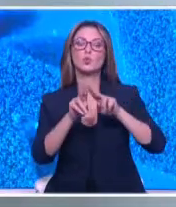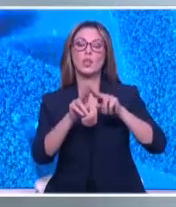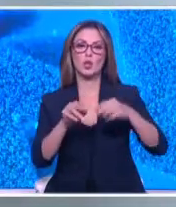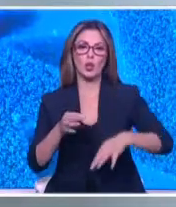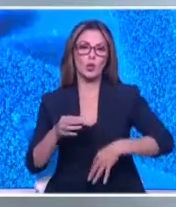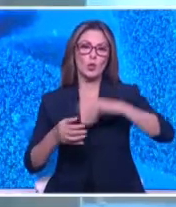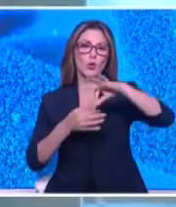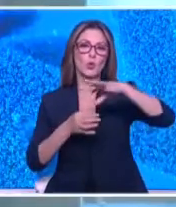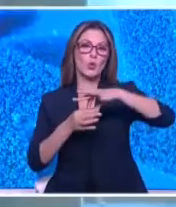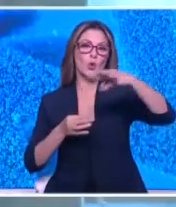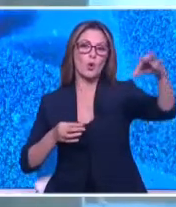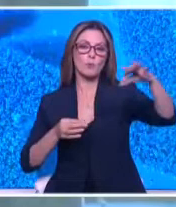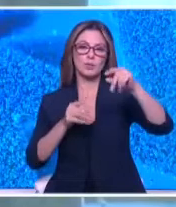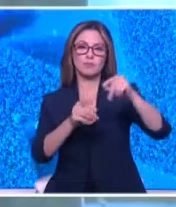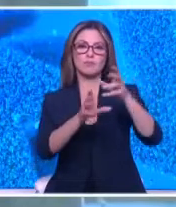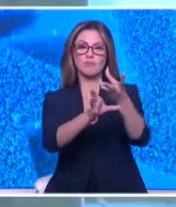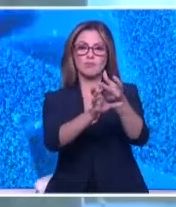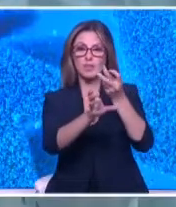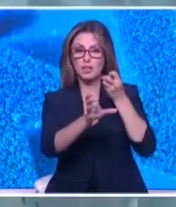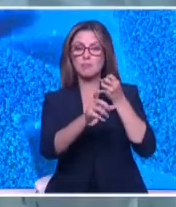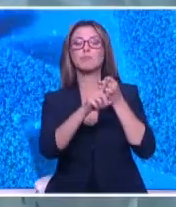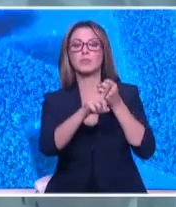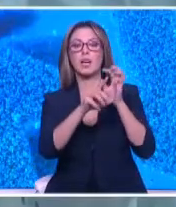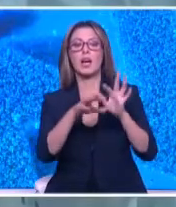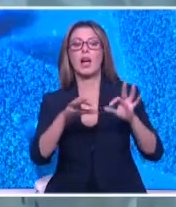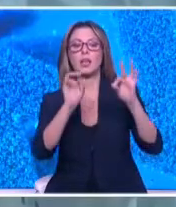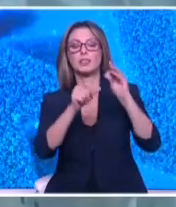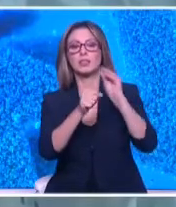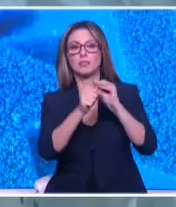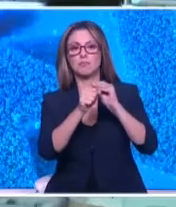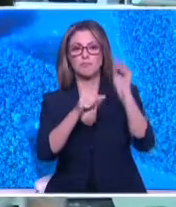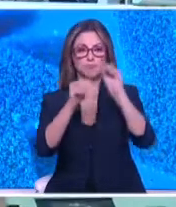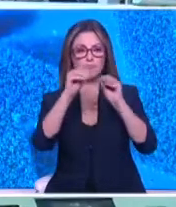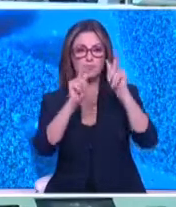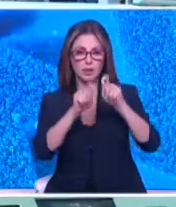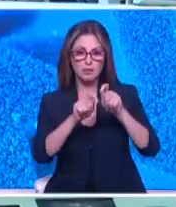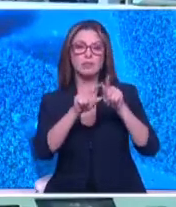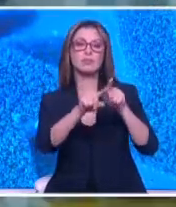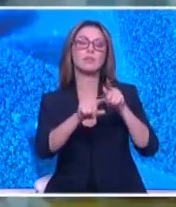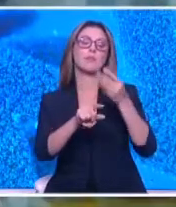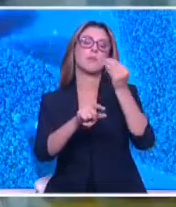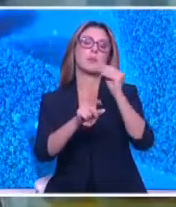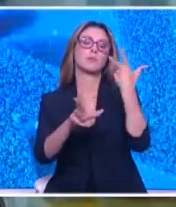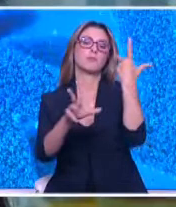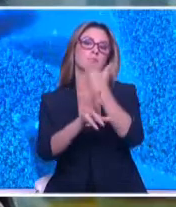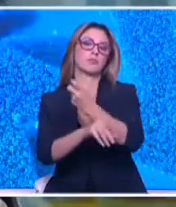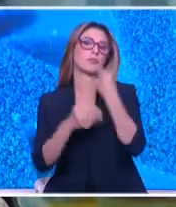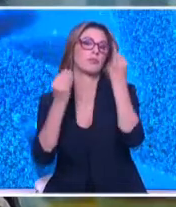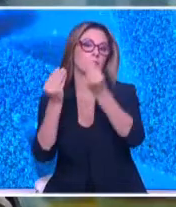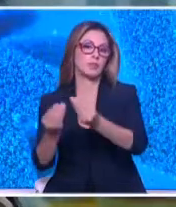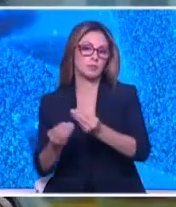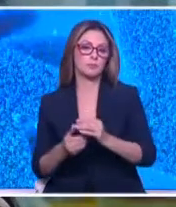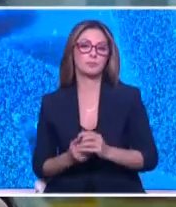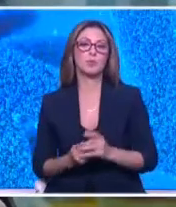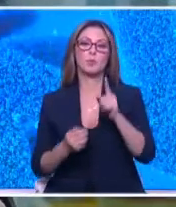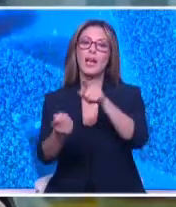kordonundan hazırlanmış mezenkimal kaynaklı kök hücrelerin doku ortamında ses artılarak hazırlanmış halde bize geldi. Ve biz bunu